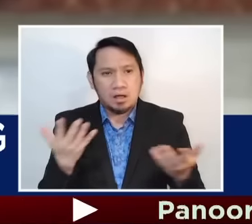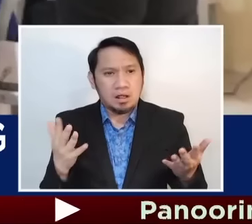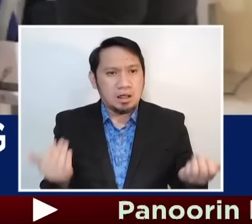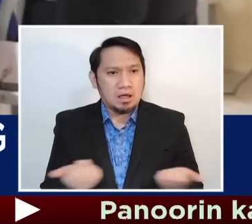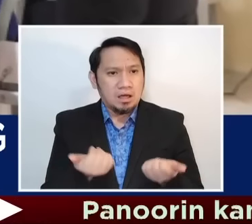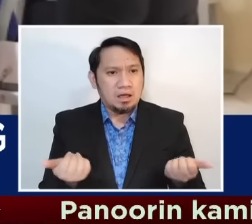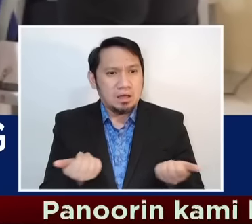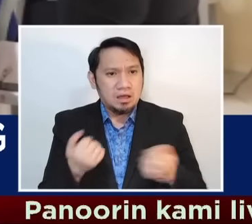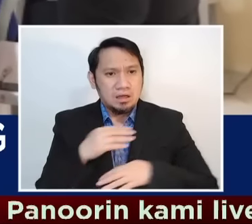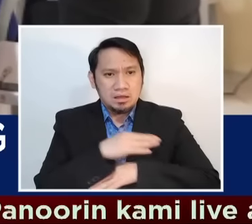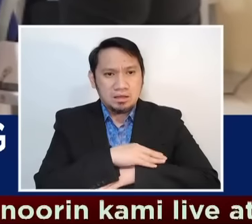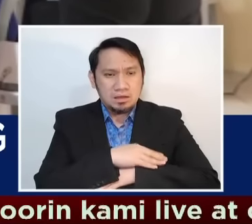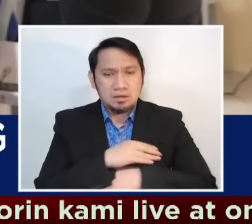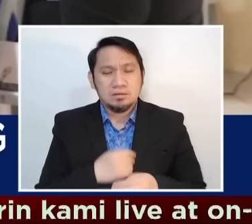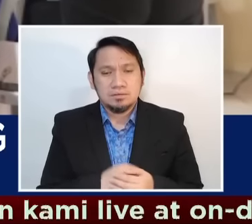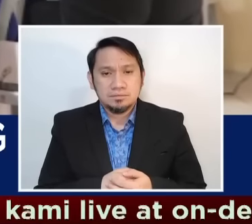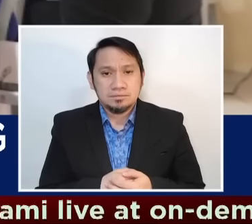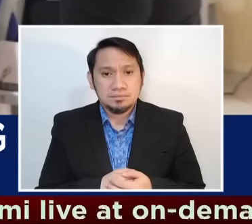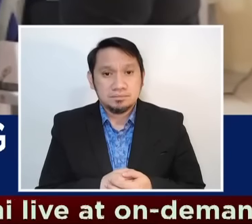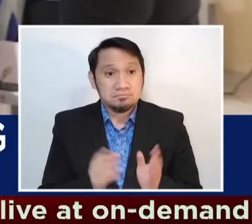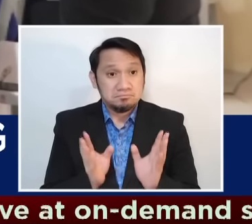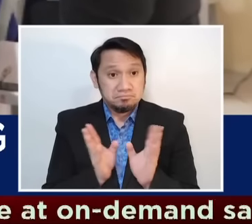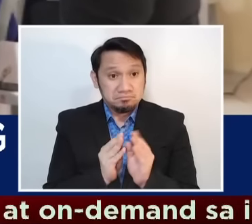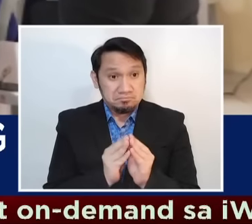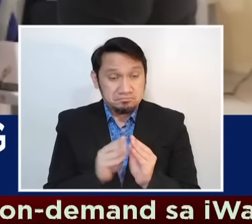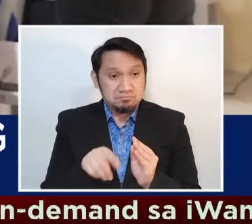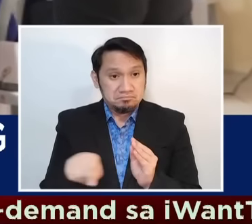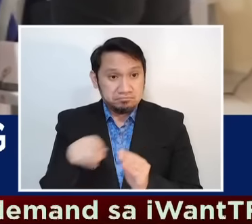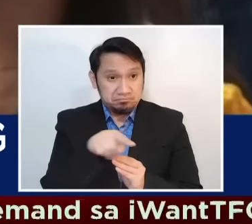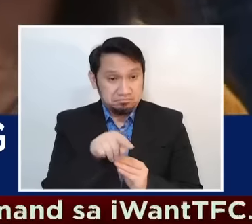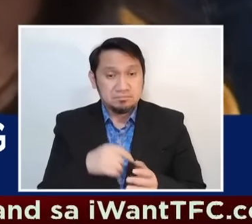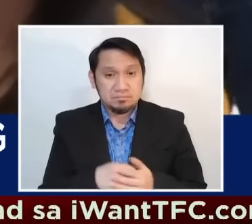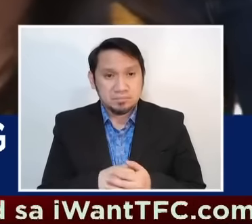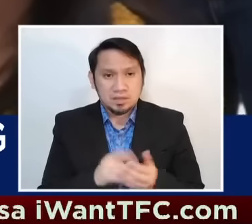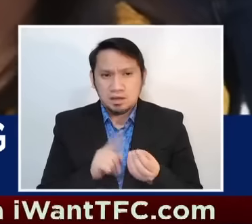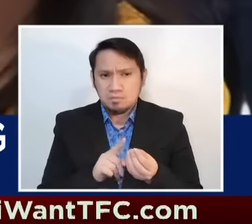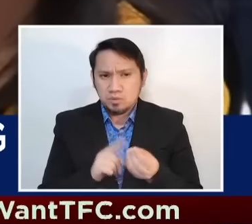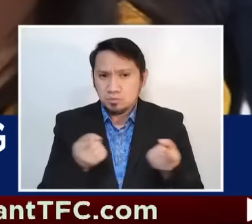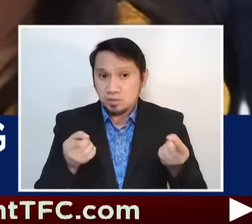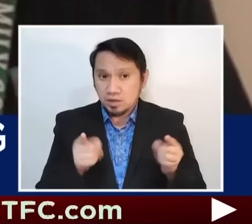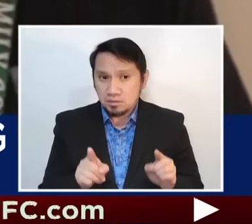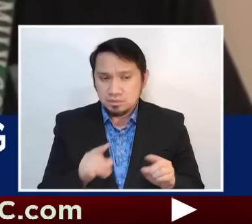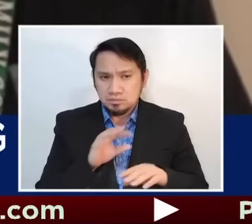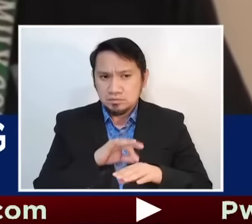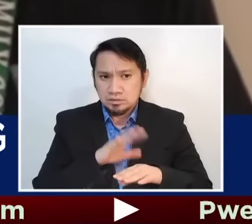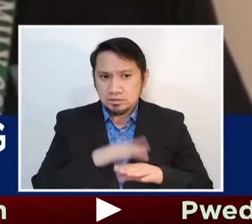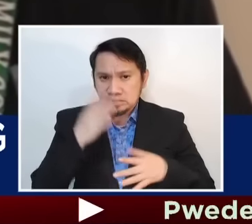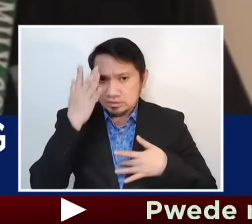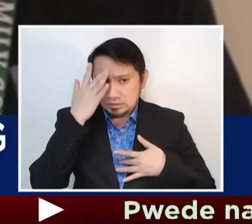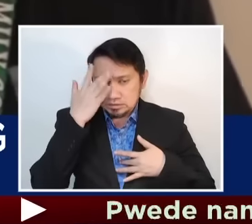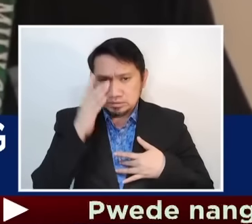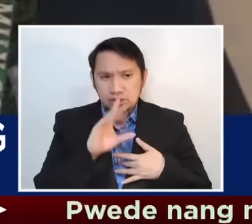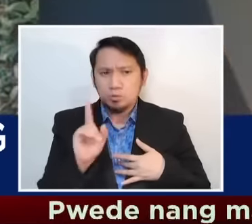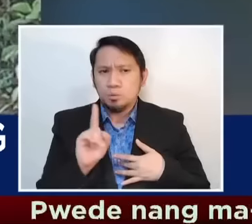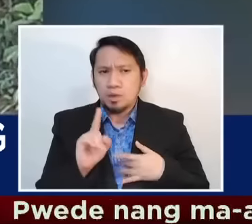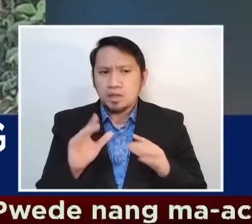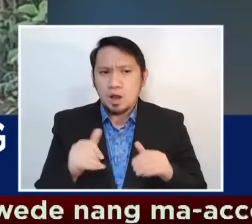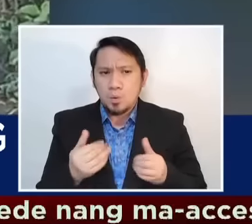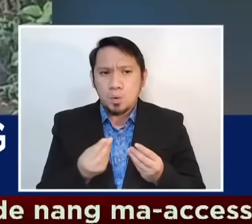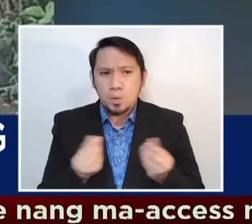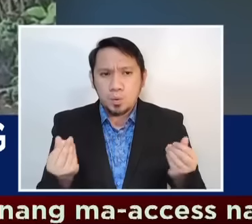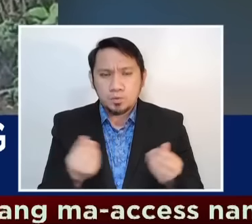vacant beds. Nagpulong na ang mga health officials sa Tanza kaugnay ng sitwasyon sa dengue at mga kaukulang aksyon na dapat gawin.